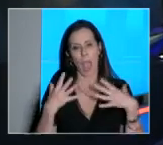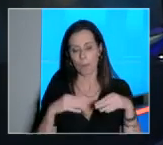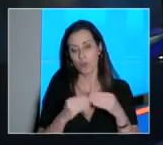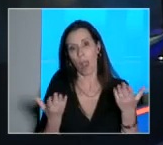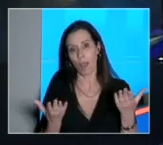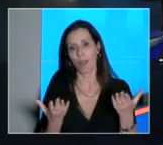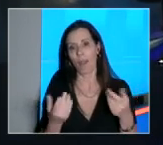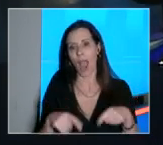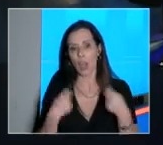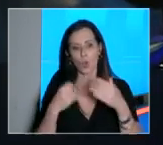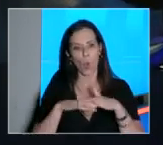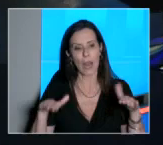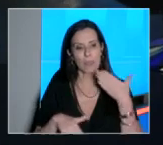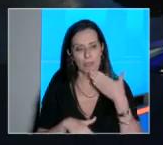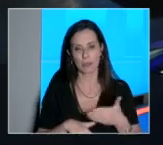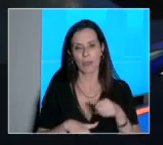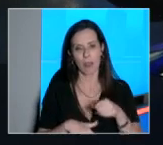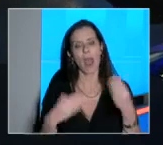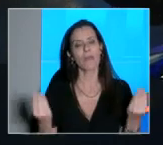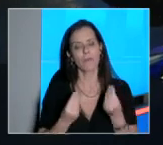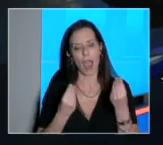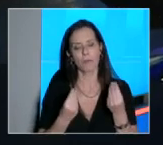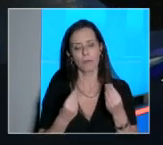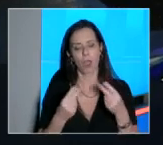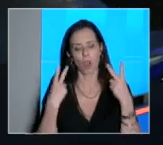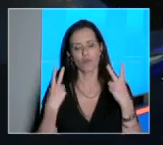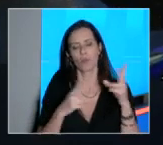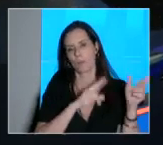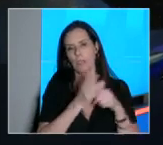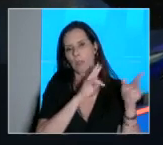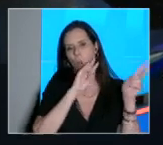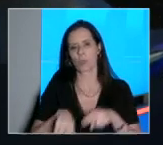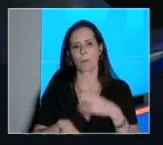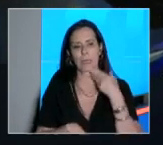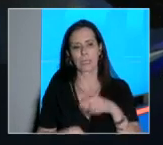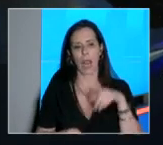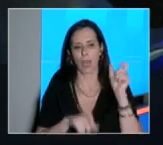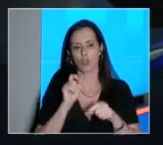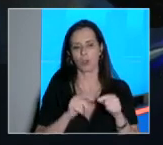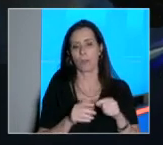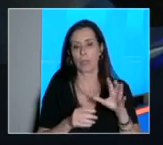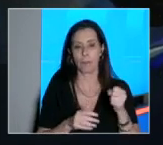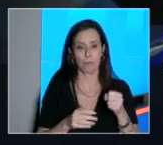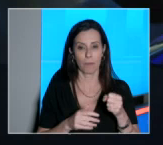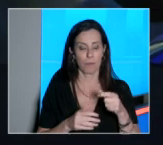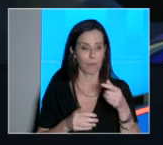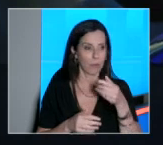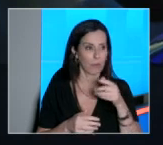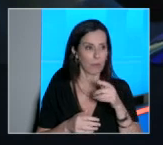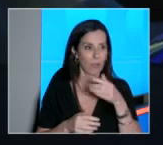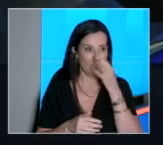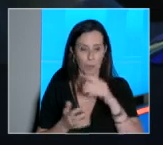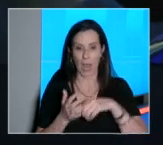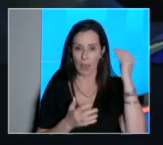המשפחה, החינוך של הילדים בארץ, אלה הגורמים, בין הגורמים המרכזיים שמושכים אנשים לחזור, בין אם הם יגרו בשביל השכלה